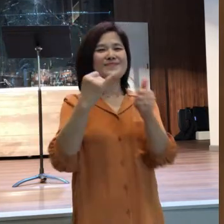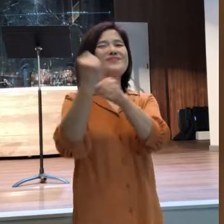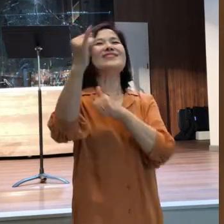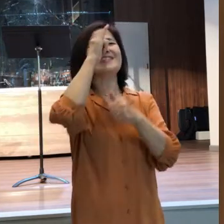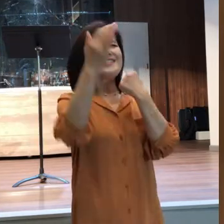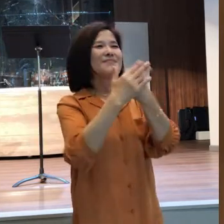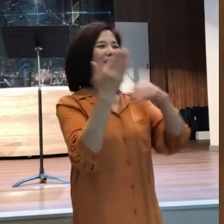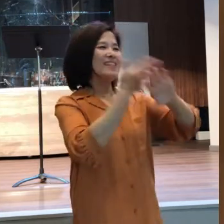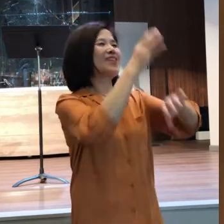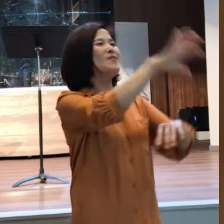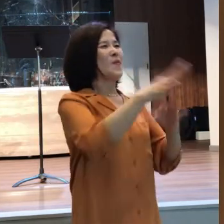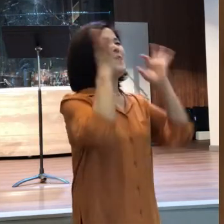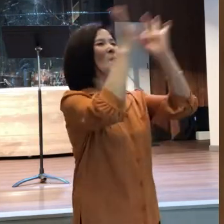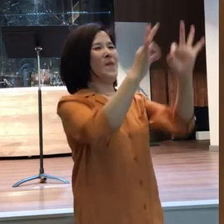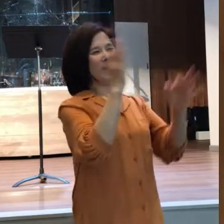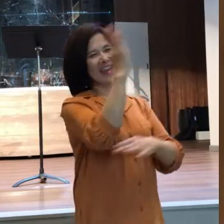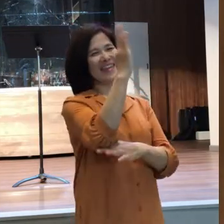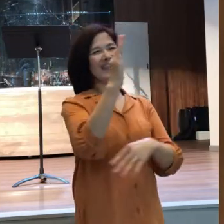거예요. 예?